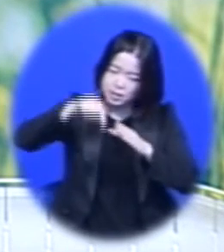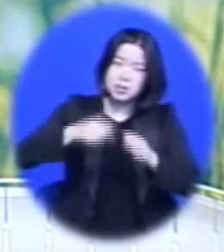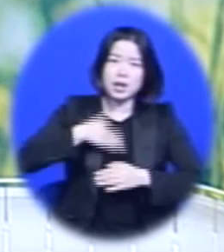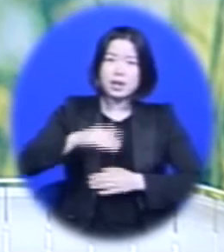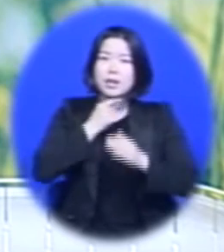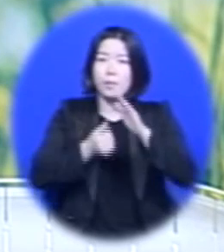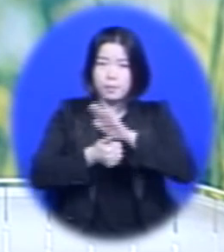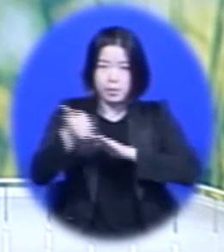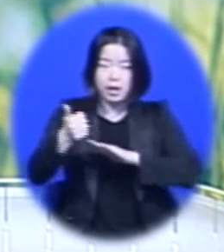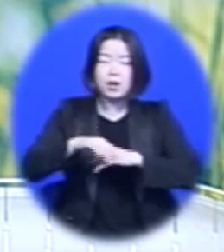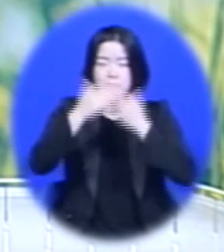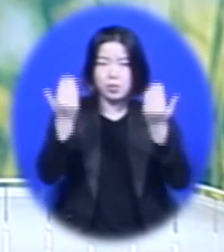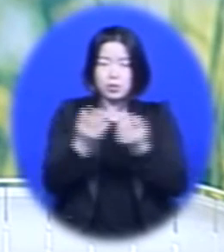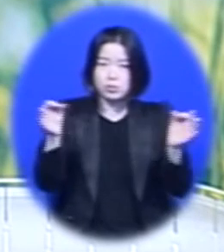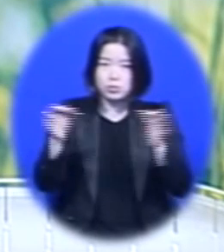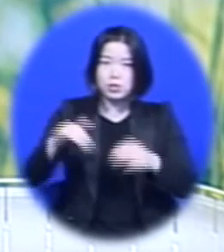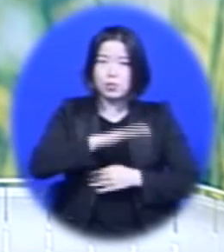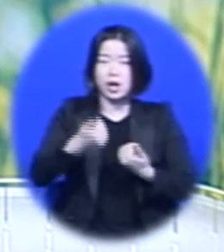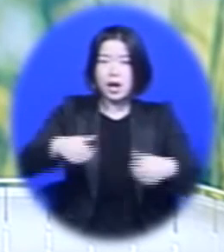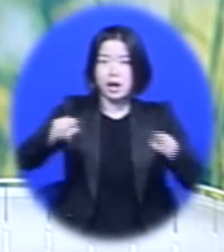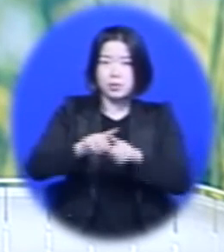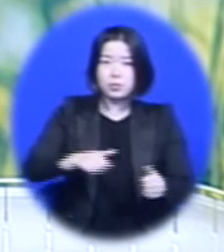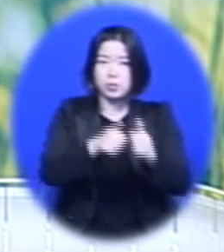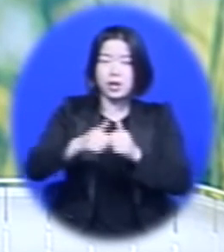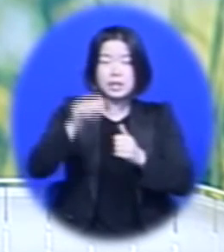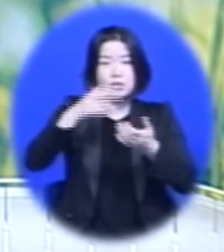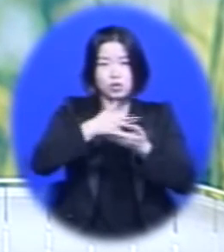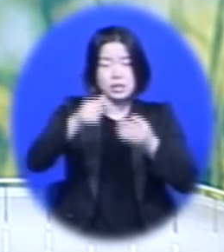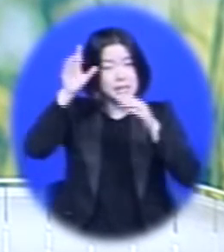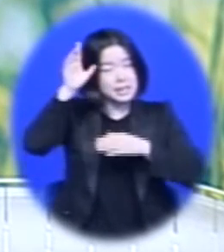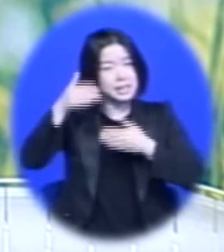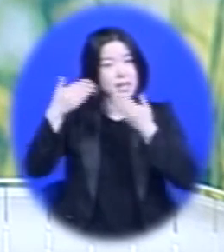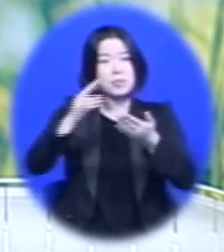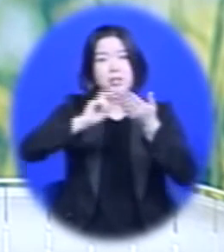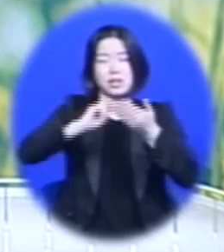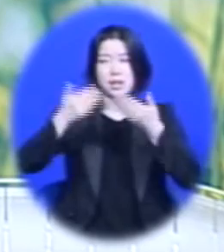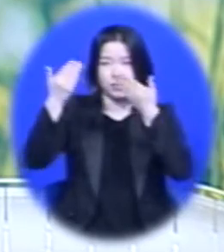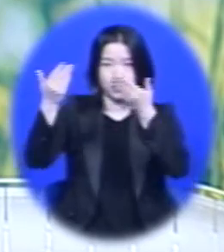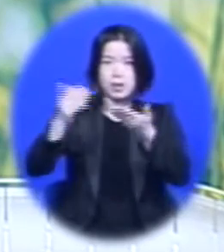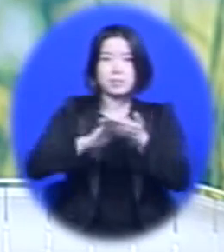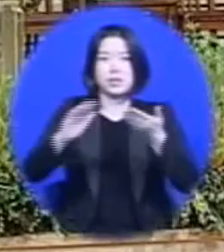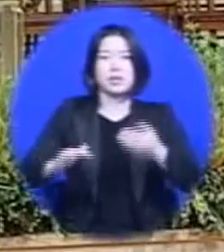소망하며 모든 순간에 우리와 함께 동행하여 주실 주님을 기대하며 찬양 올려드립니다.